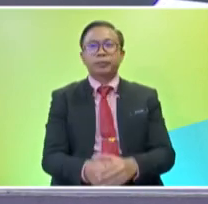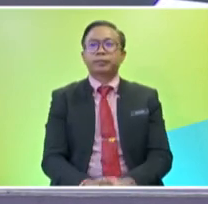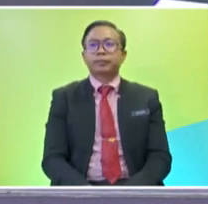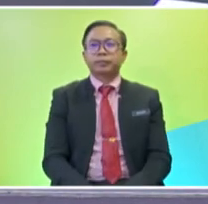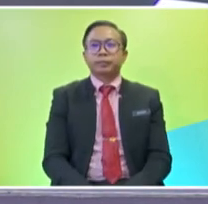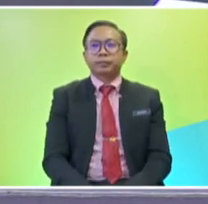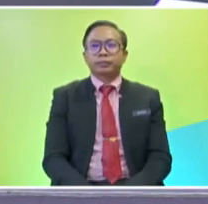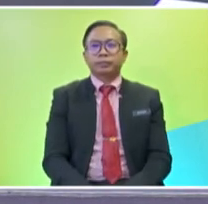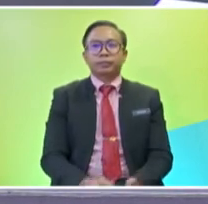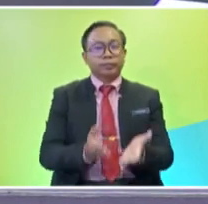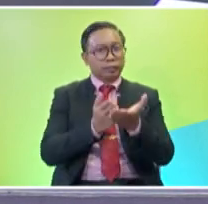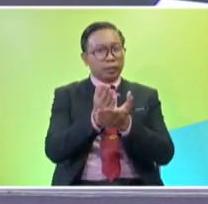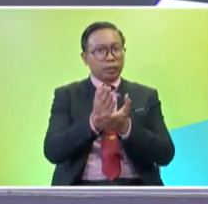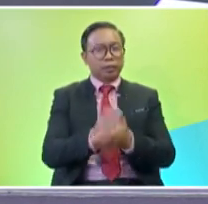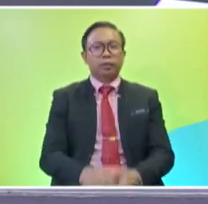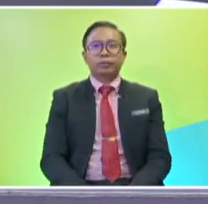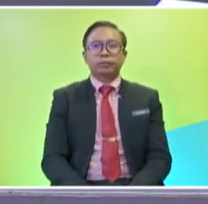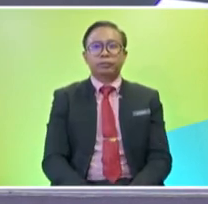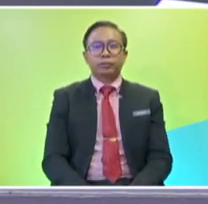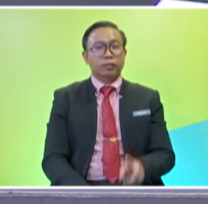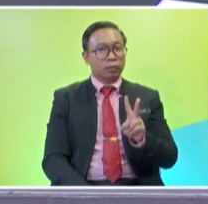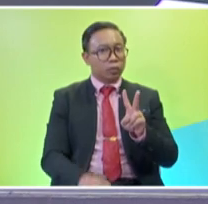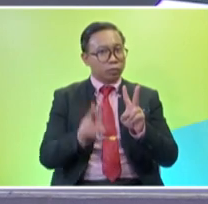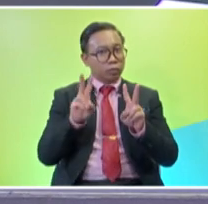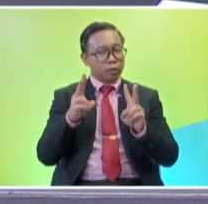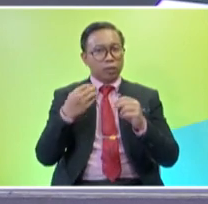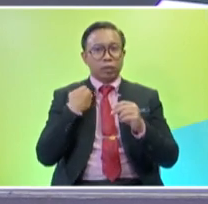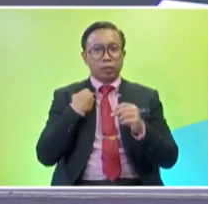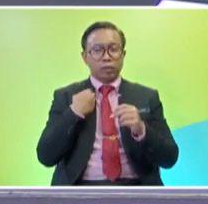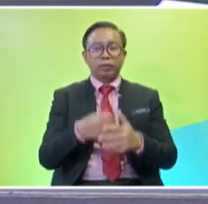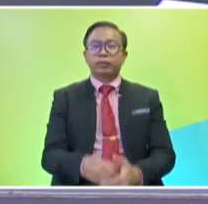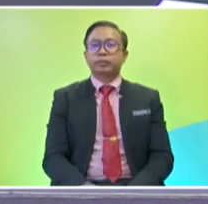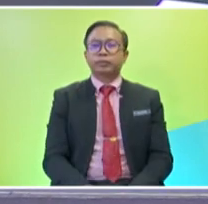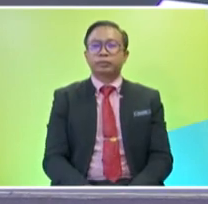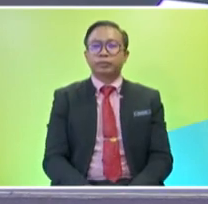dan seterusnya jadi 22 adalah kepingan